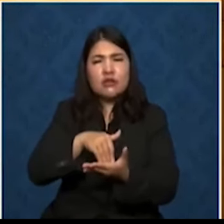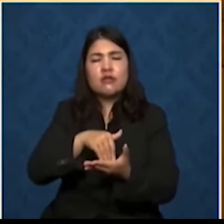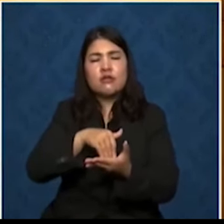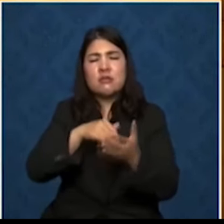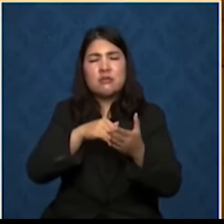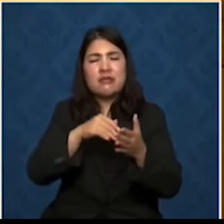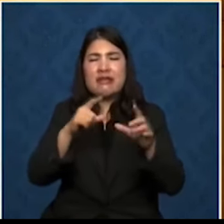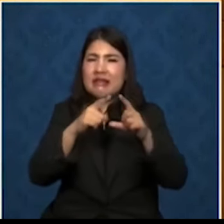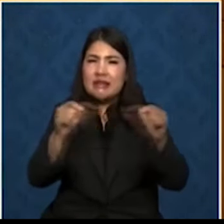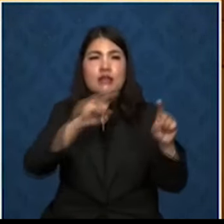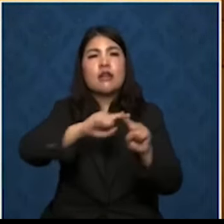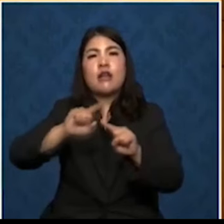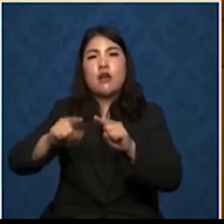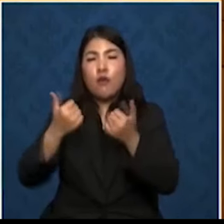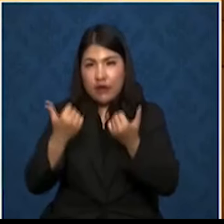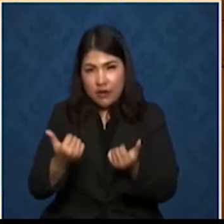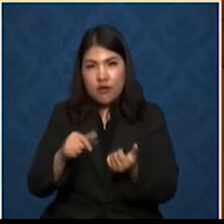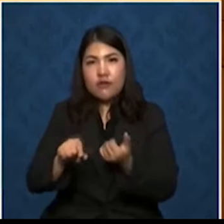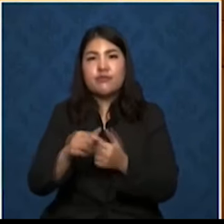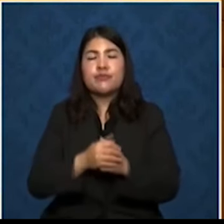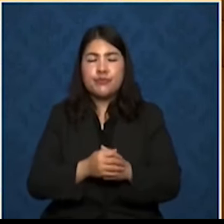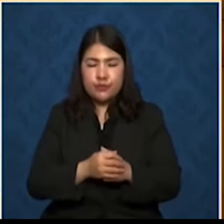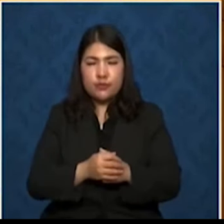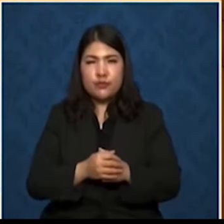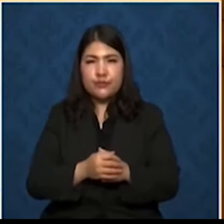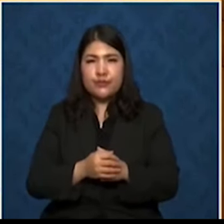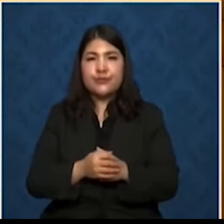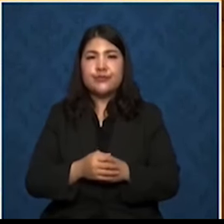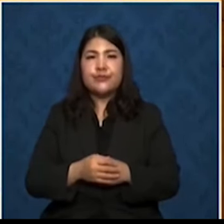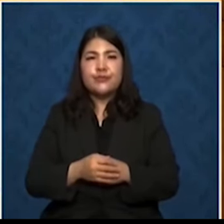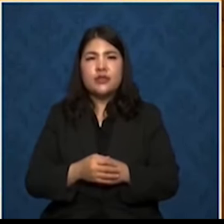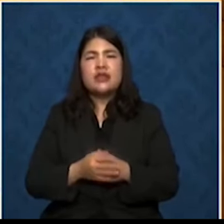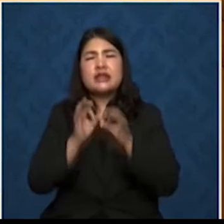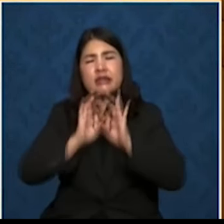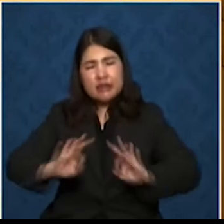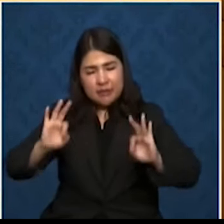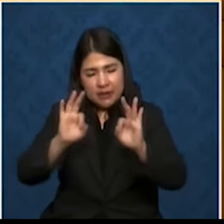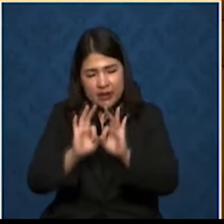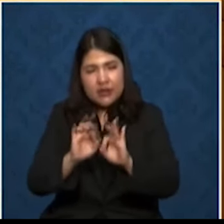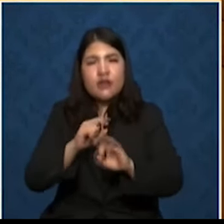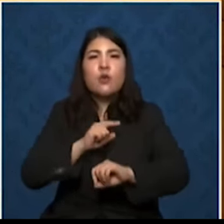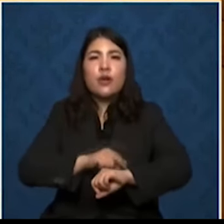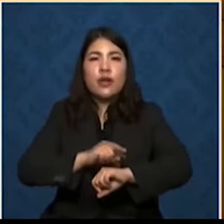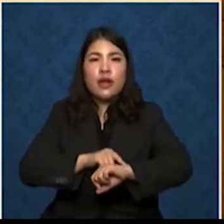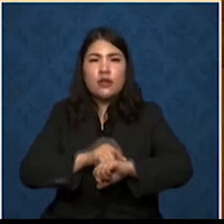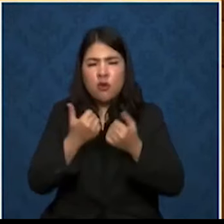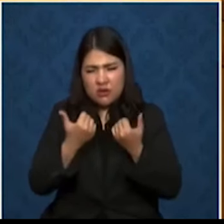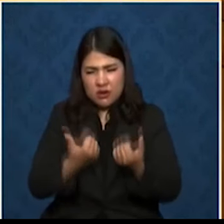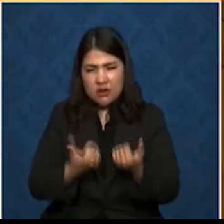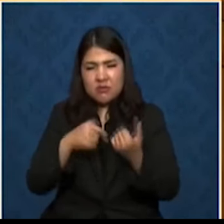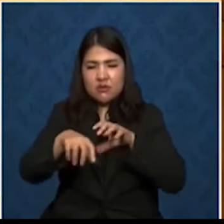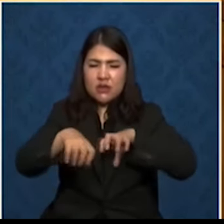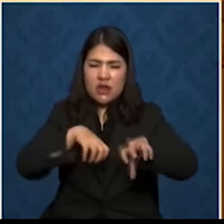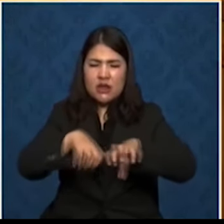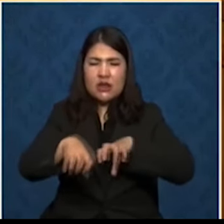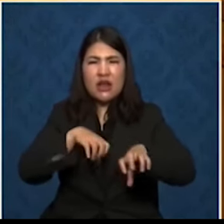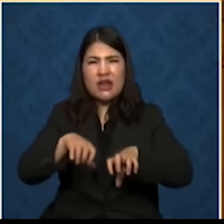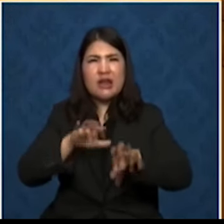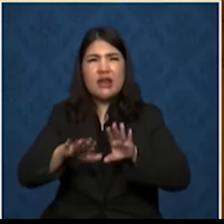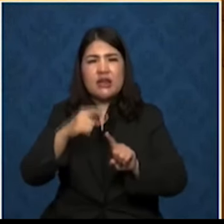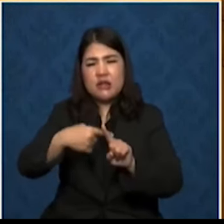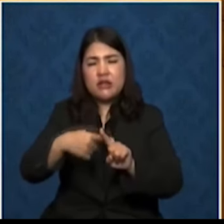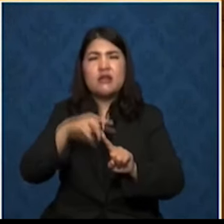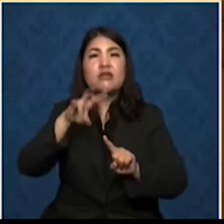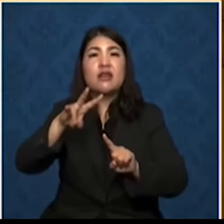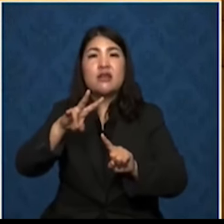บ